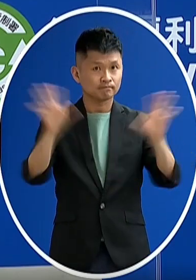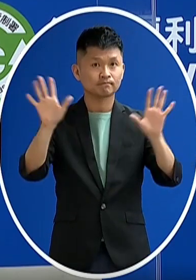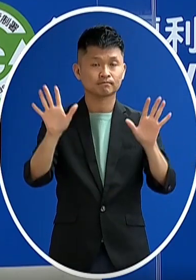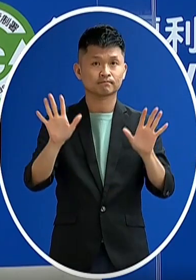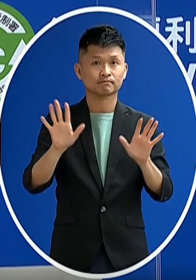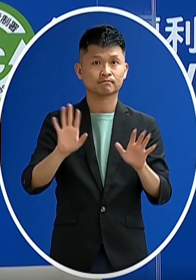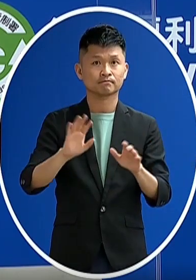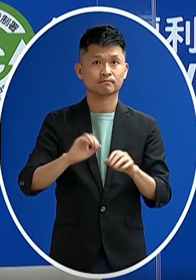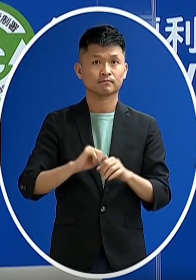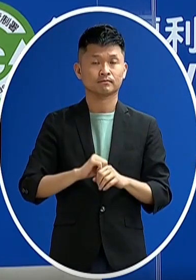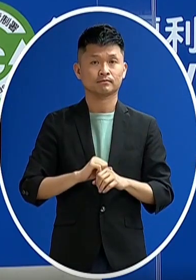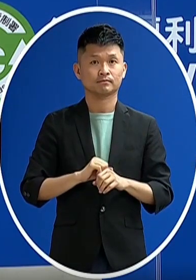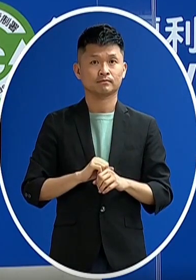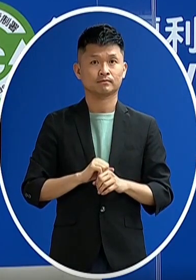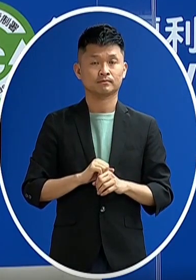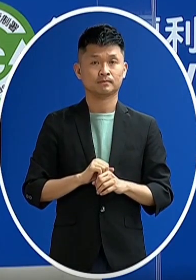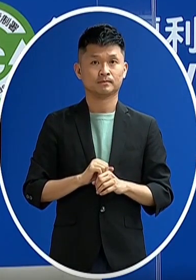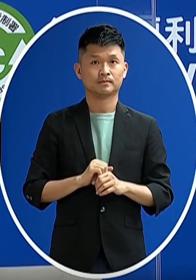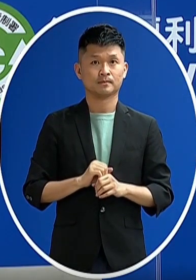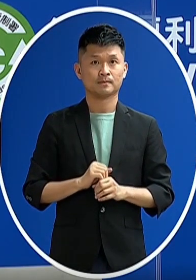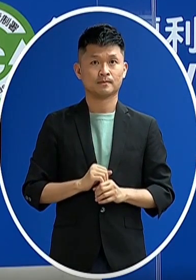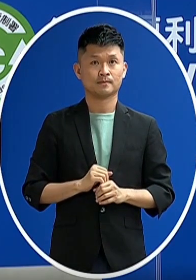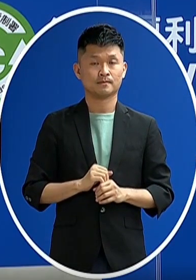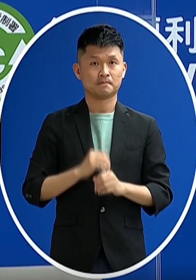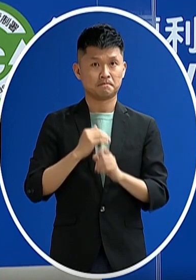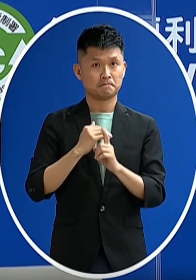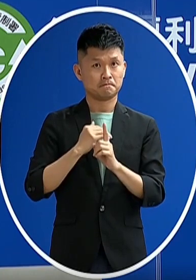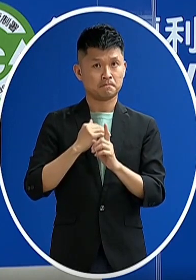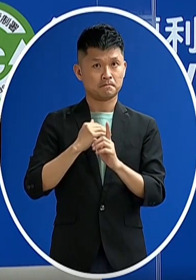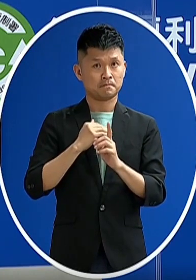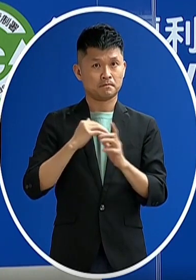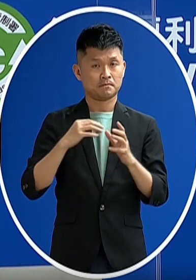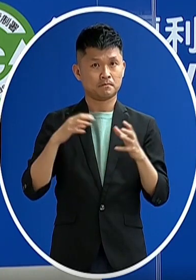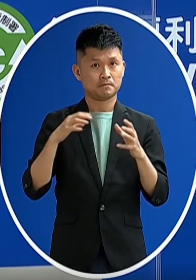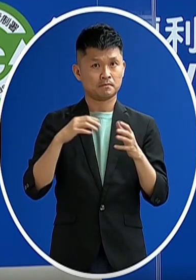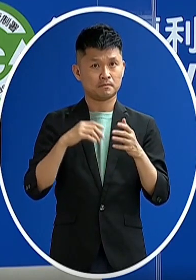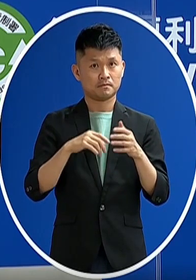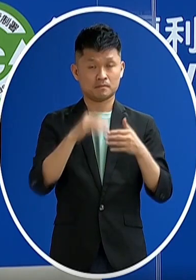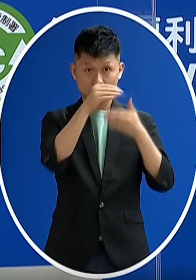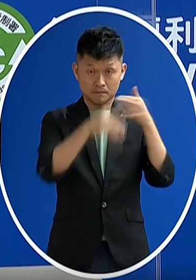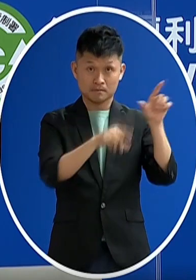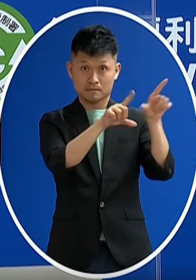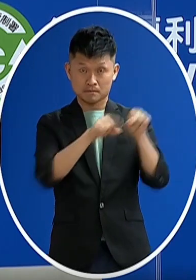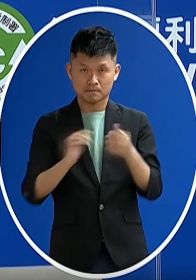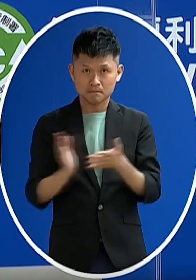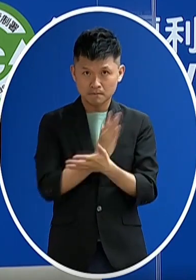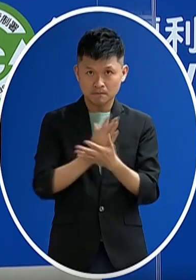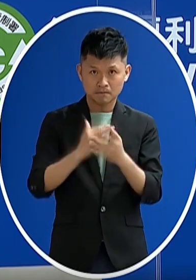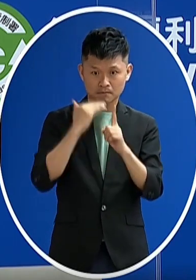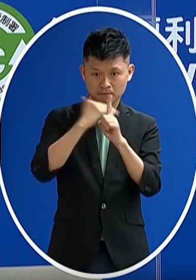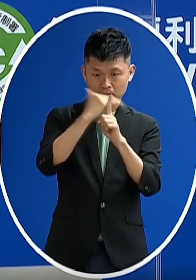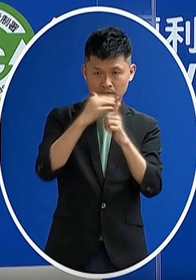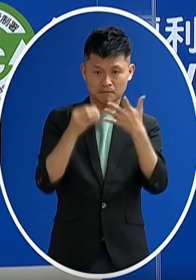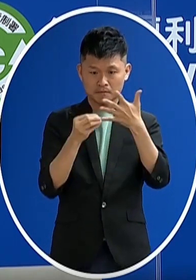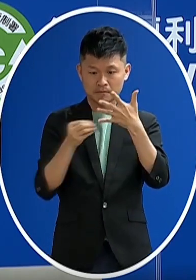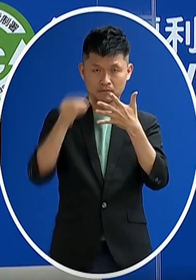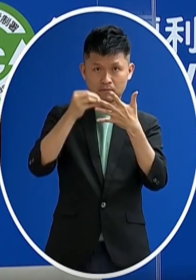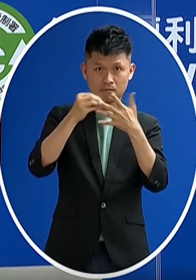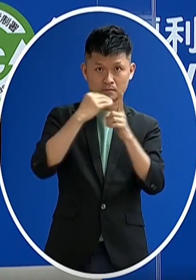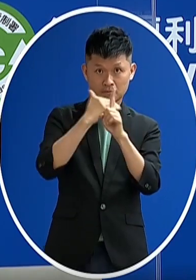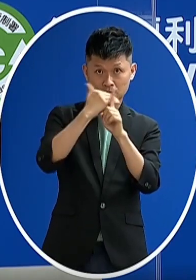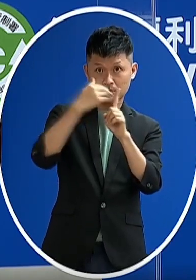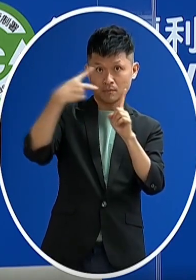个疫情这样的一个集会的指引就升到第二级，